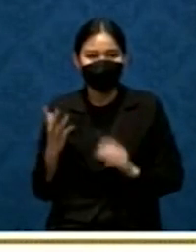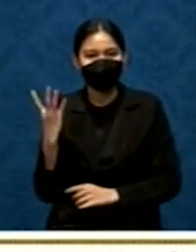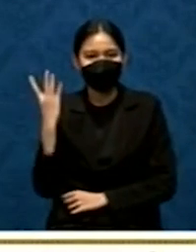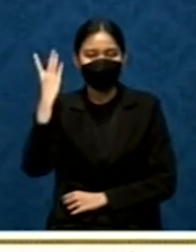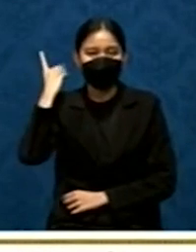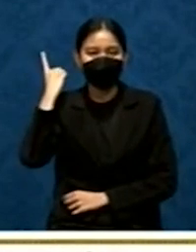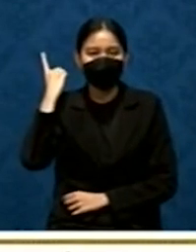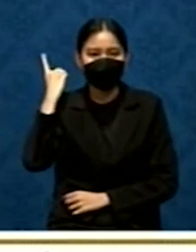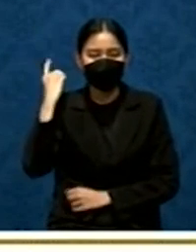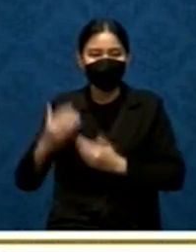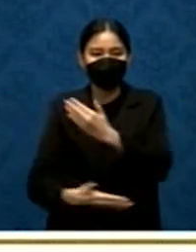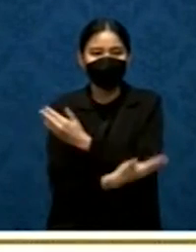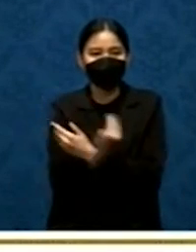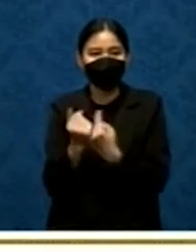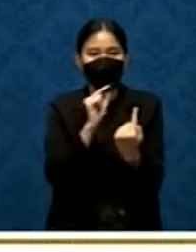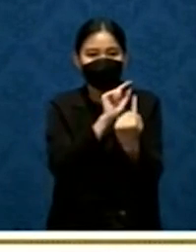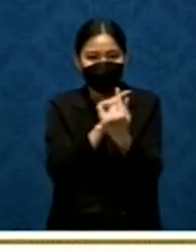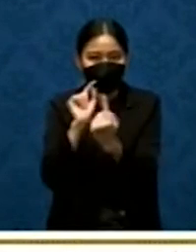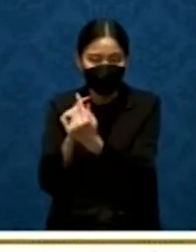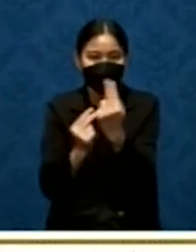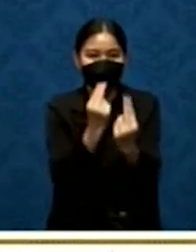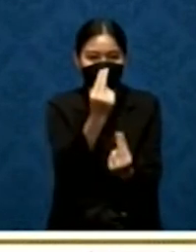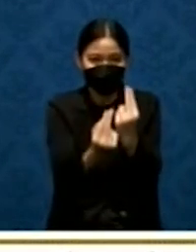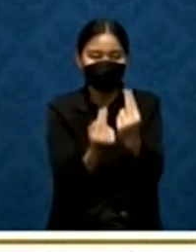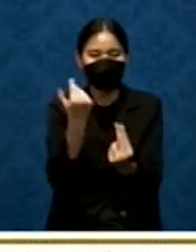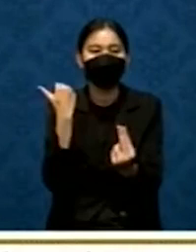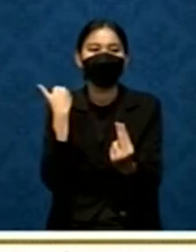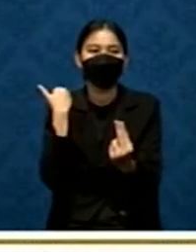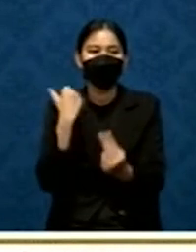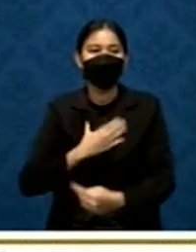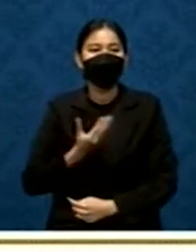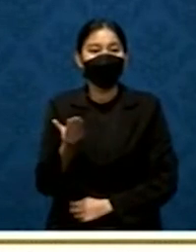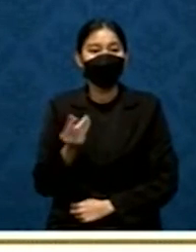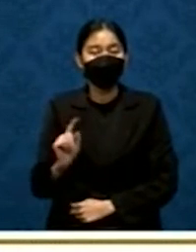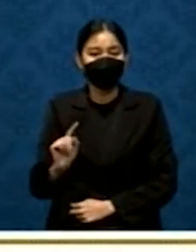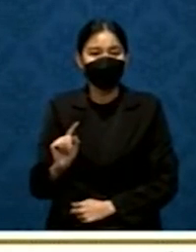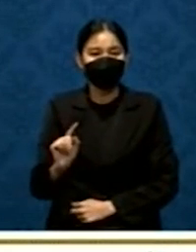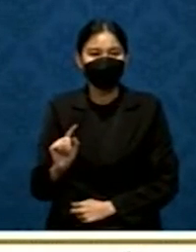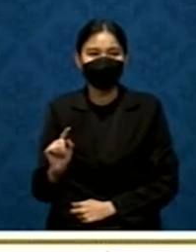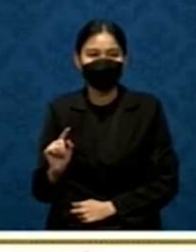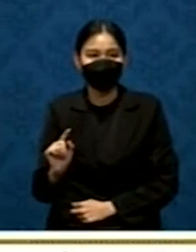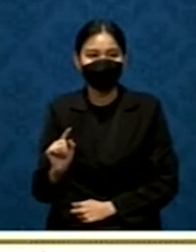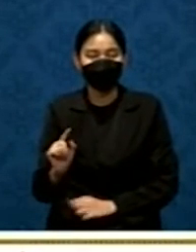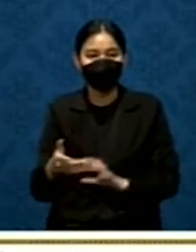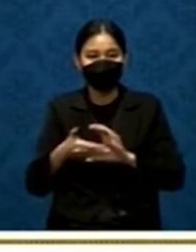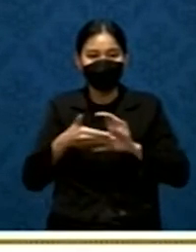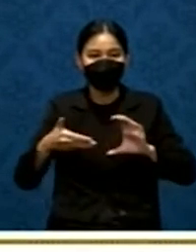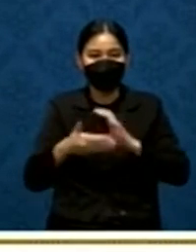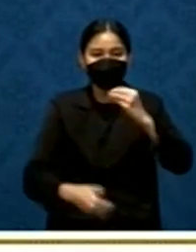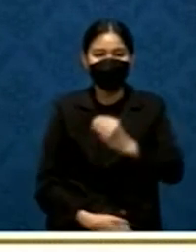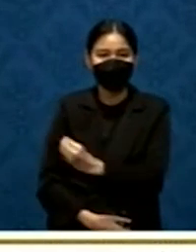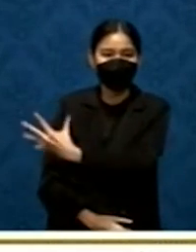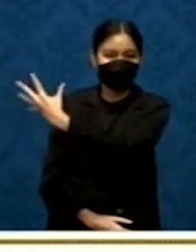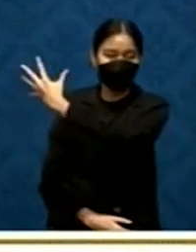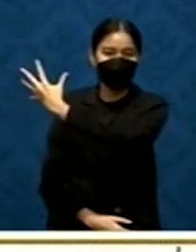มก็ได้มีโอกาสไปเยี่ยมนะครับไปเยี่ยมเยียนผมขออนุญาตนำสไลด์ขึ้นมาภาพห